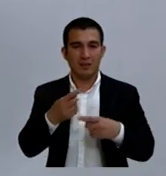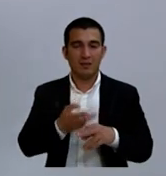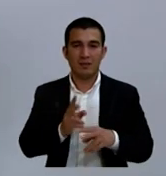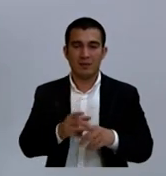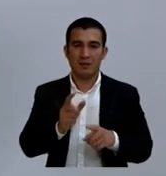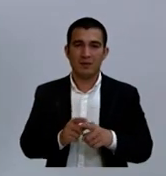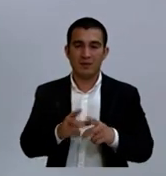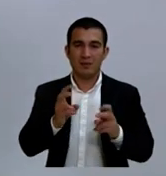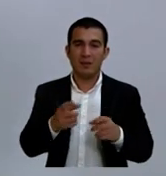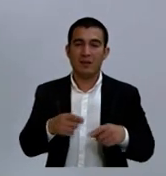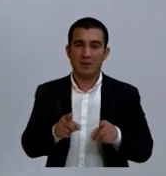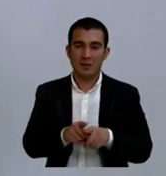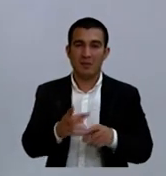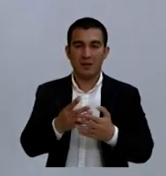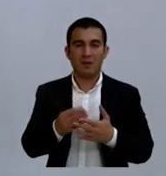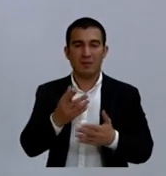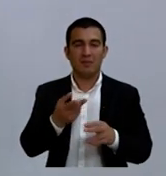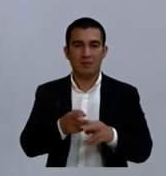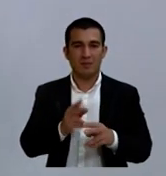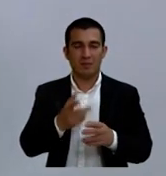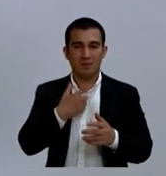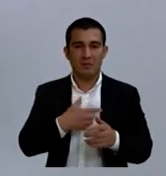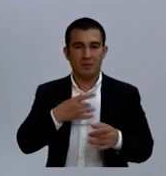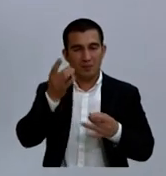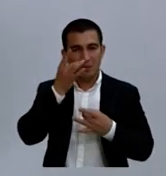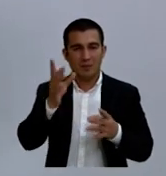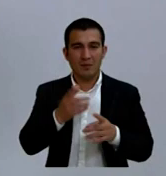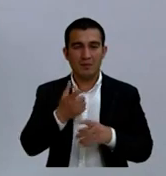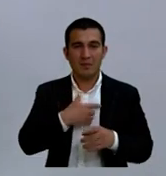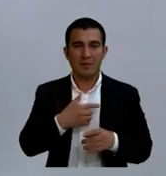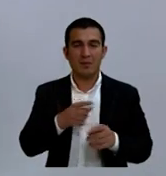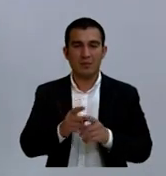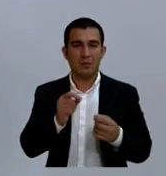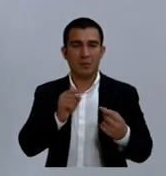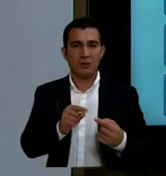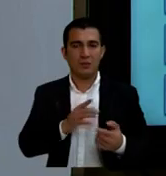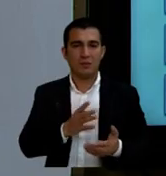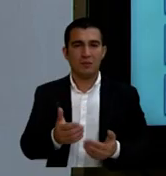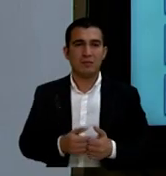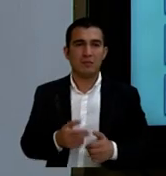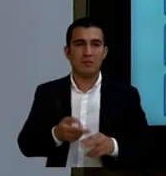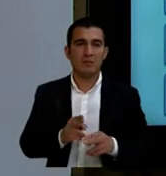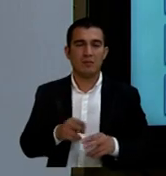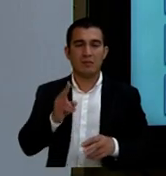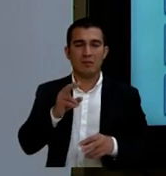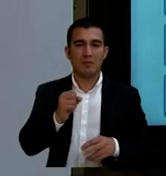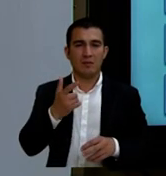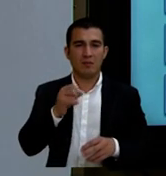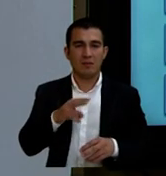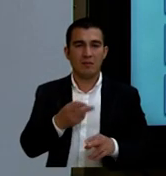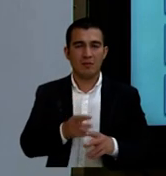so'zlarni qo'llayverish ham nutq madaniyatiga, uning sofligiga putur yetkazadi. Dag'al, haqorat